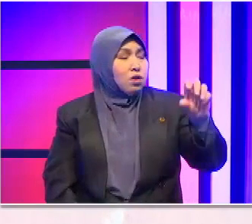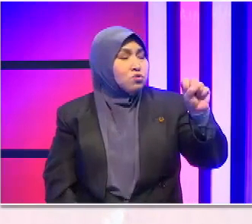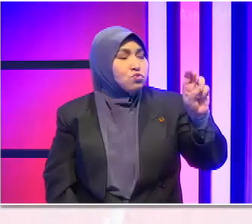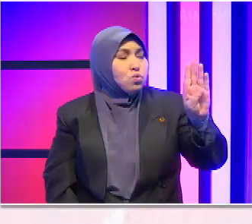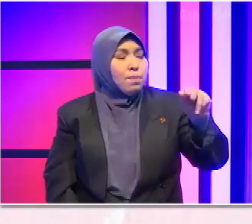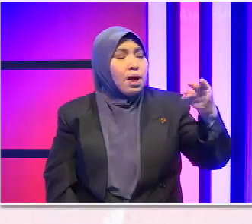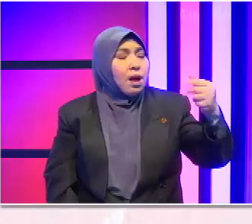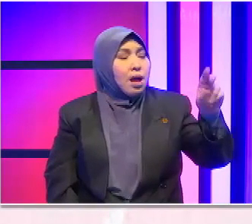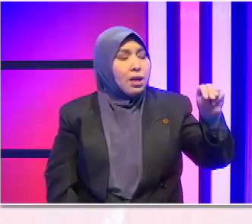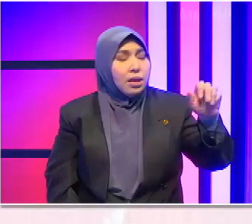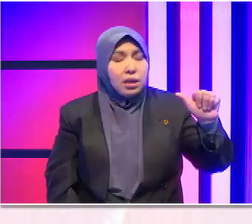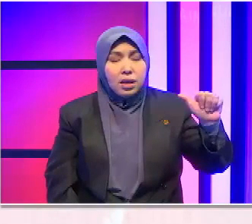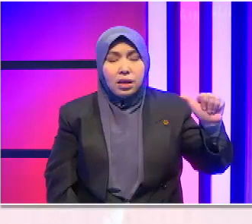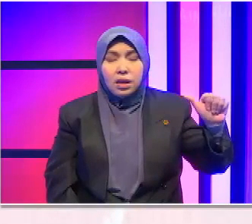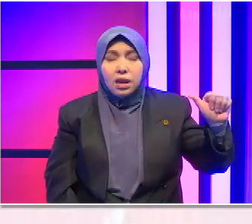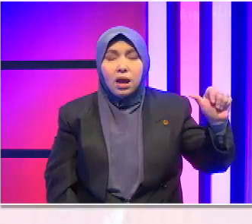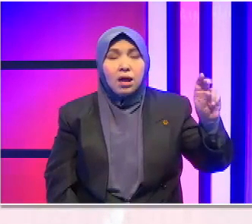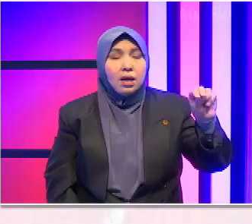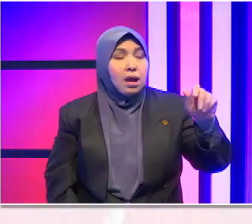subhanakainni